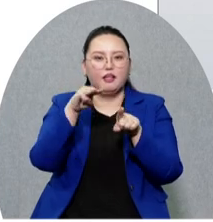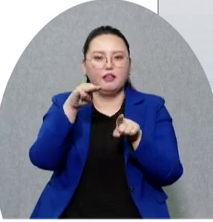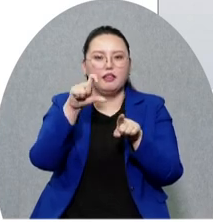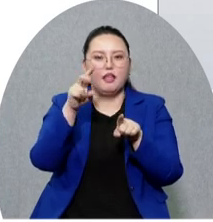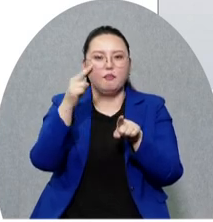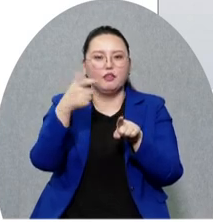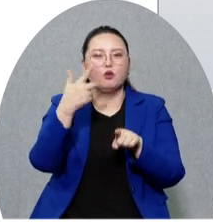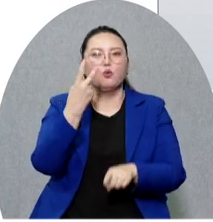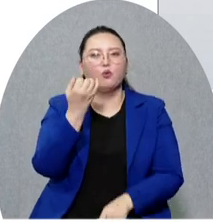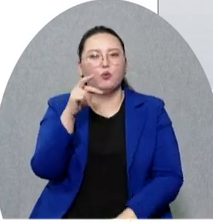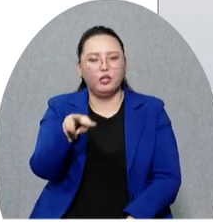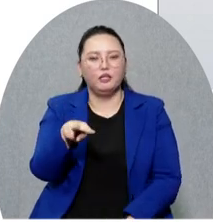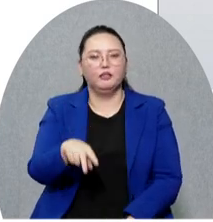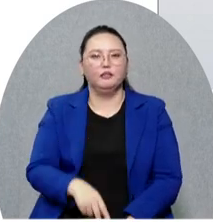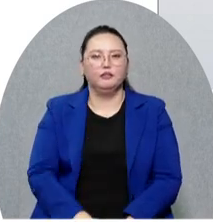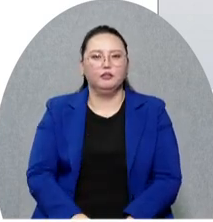тэмдэг